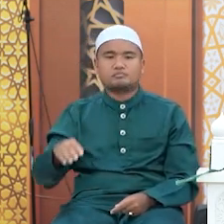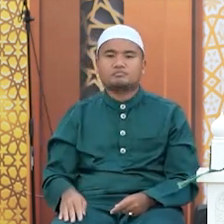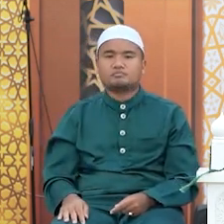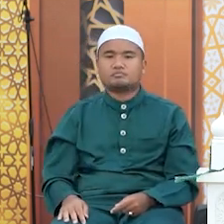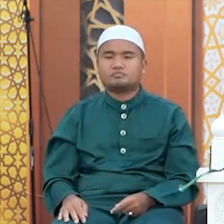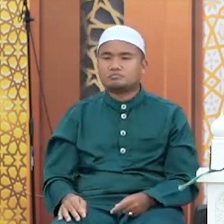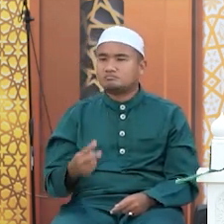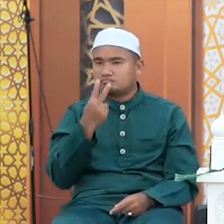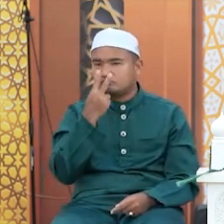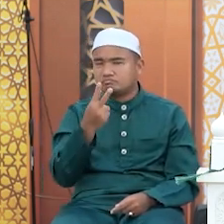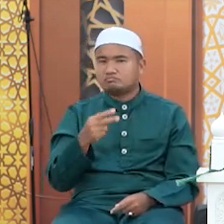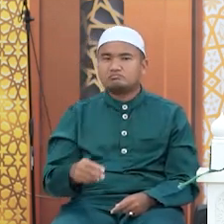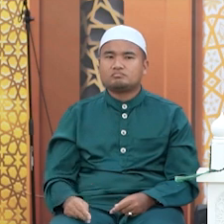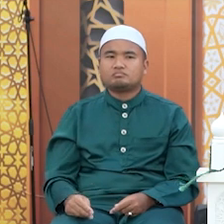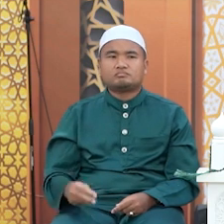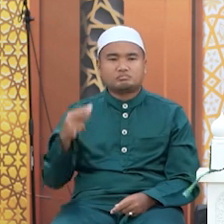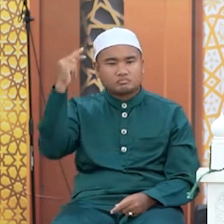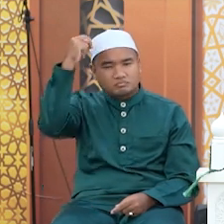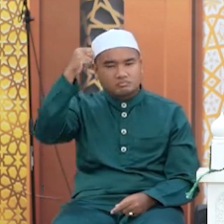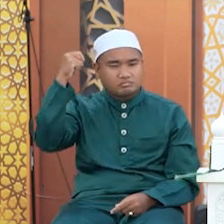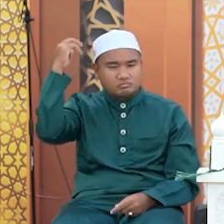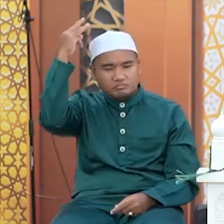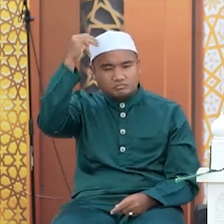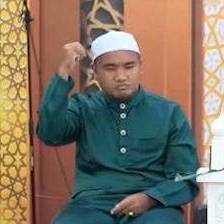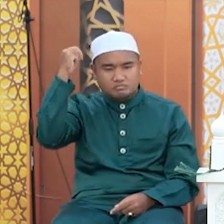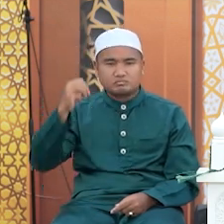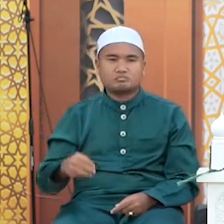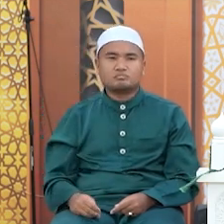Tengok, tidakkah ini menandakan rahmat?